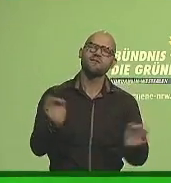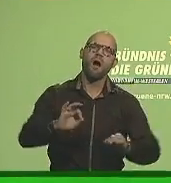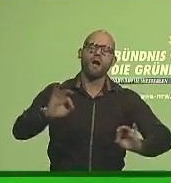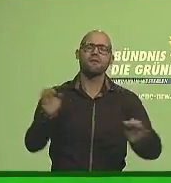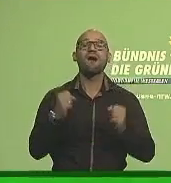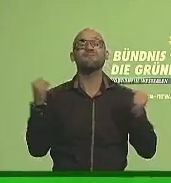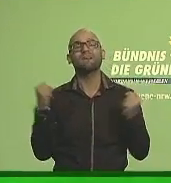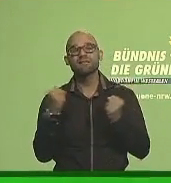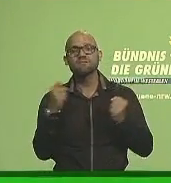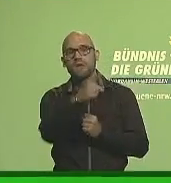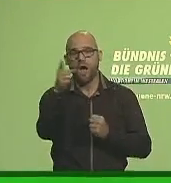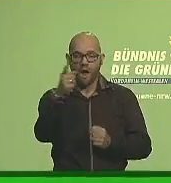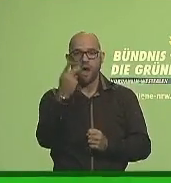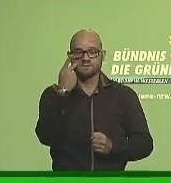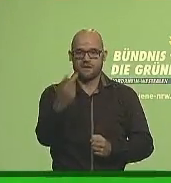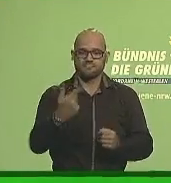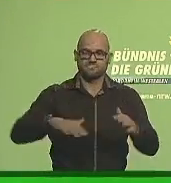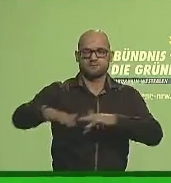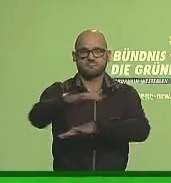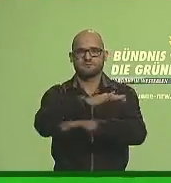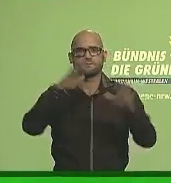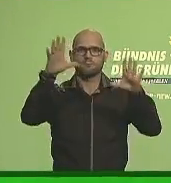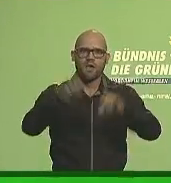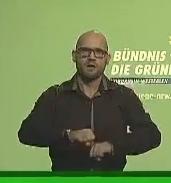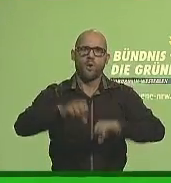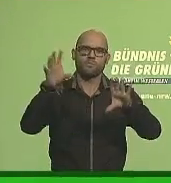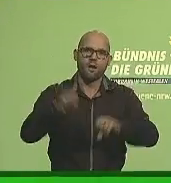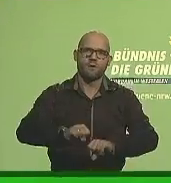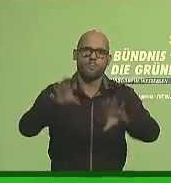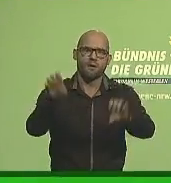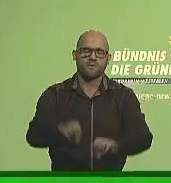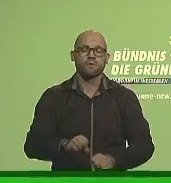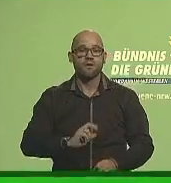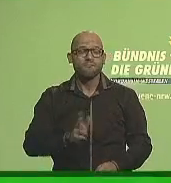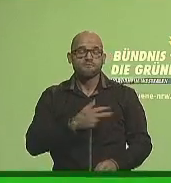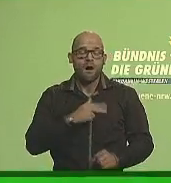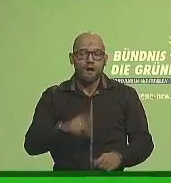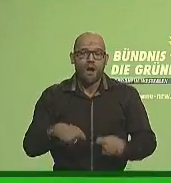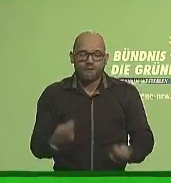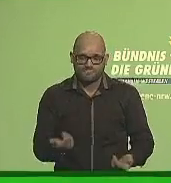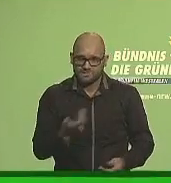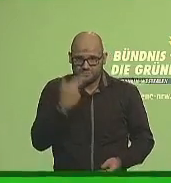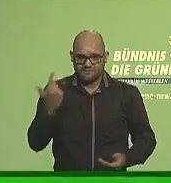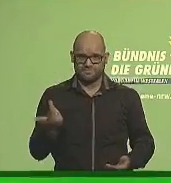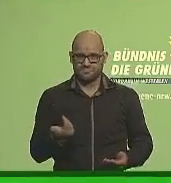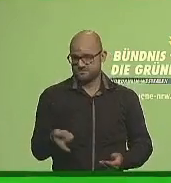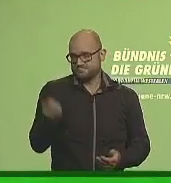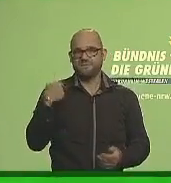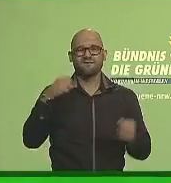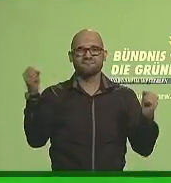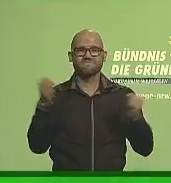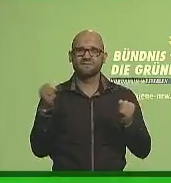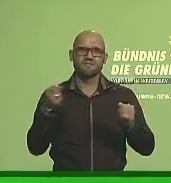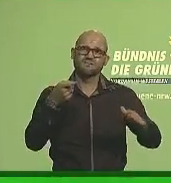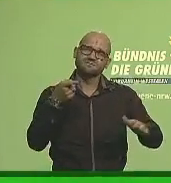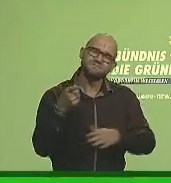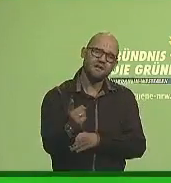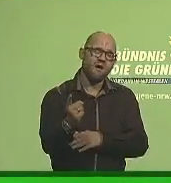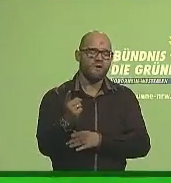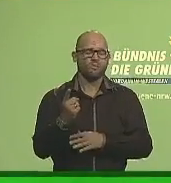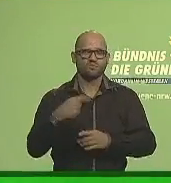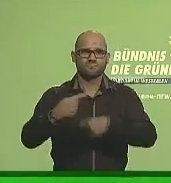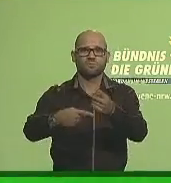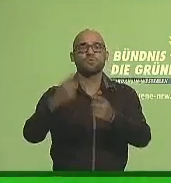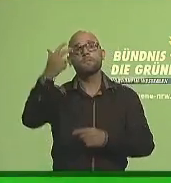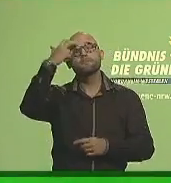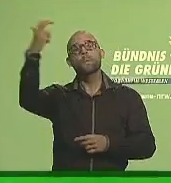erleben, dass wir dann Blackouts haben. Das Gegenteil ist der Fall. Den letzten Winter haben wir sehr gut überstanden, und der Blackout, den wir in München